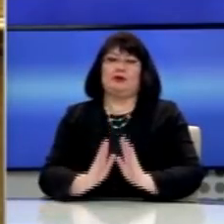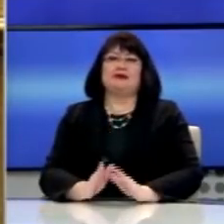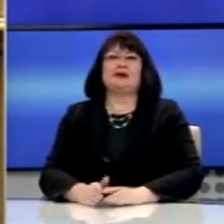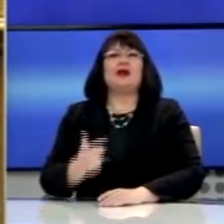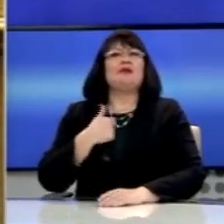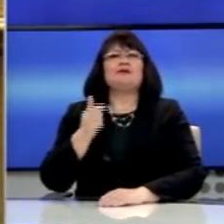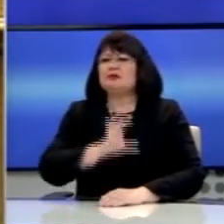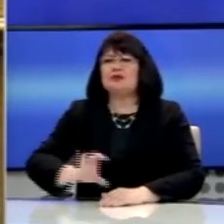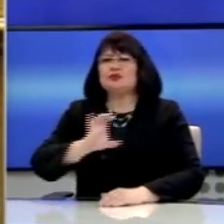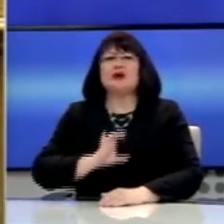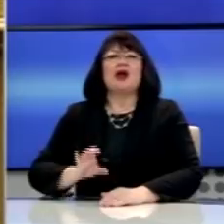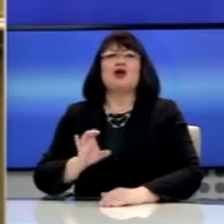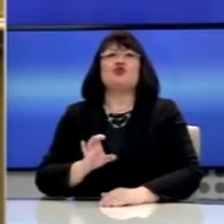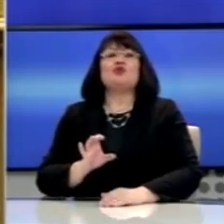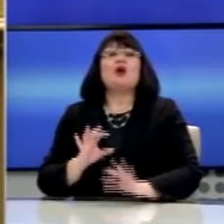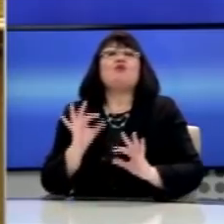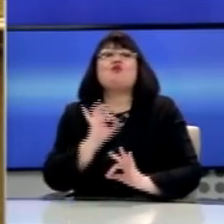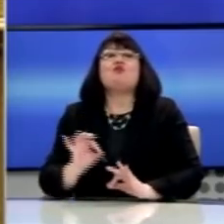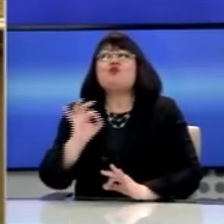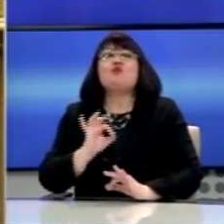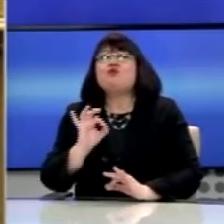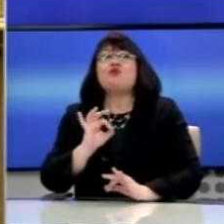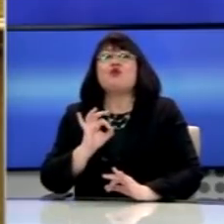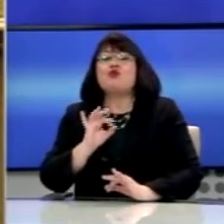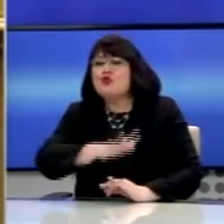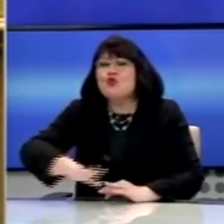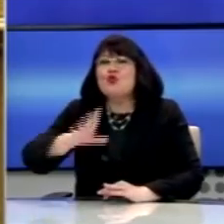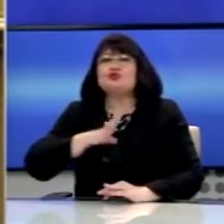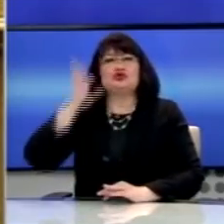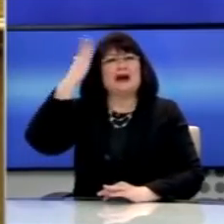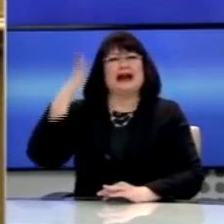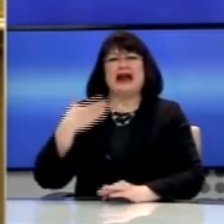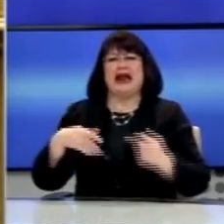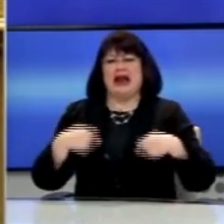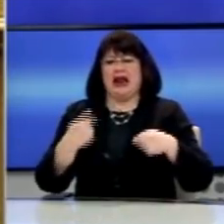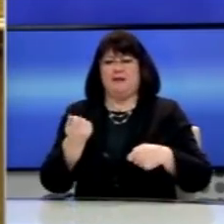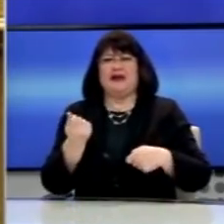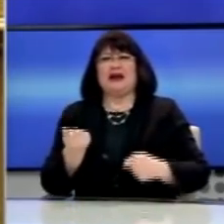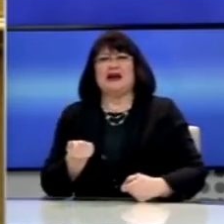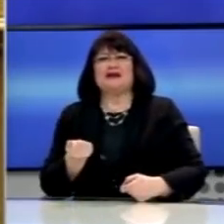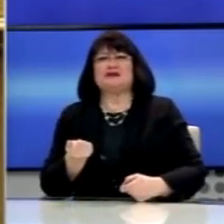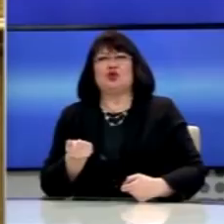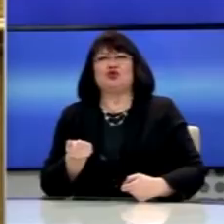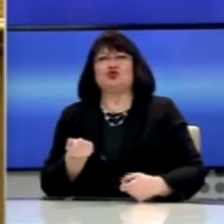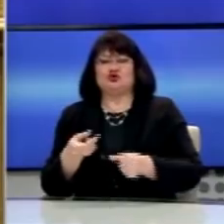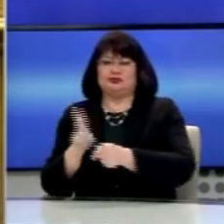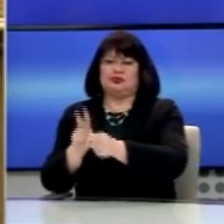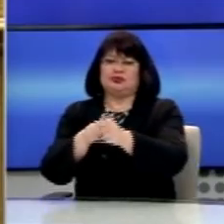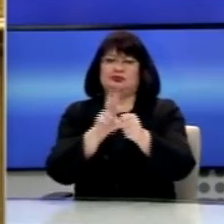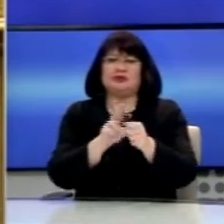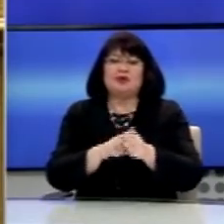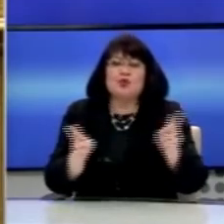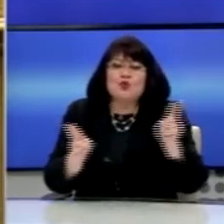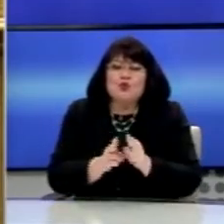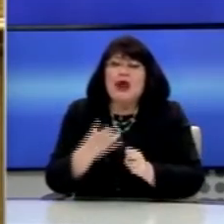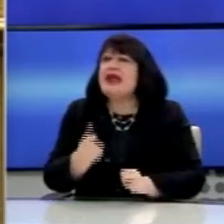ψάχνουμε να βρούμε σε ποιο σημείο του καπιταλιστικού κόσμου υπάρχουν οι λιγότερες απώλειες σε ανθρώπινες